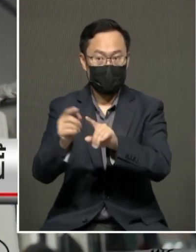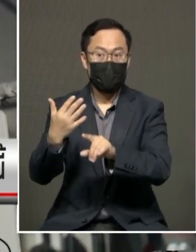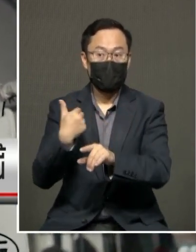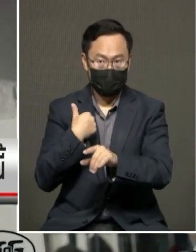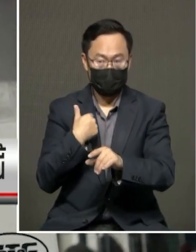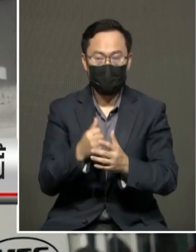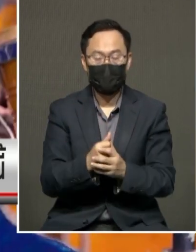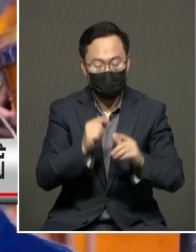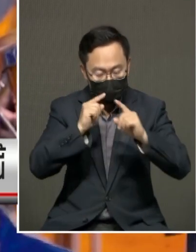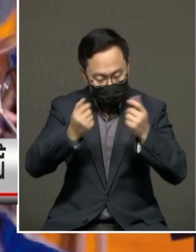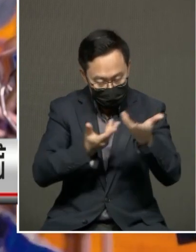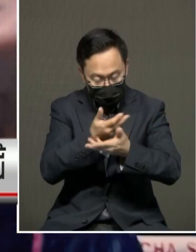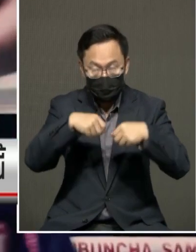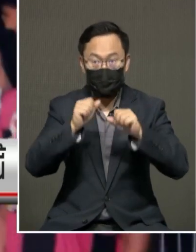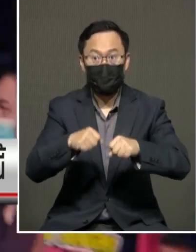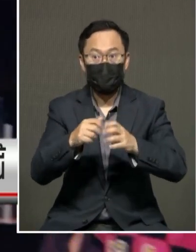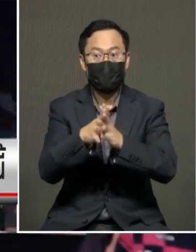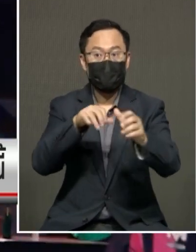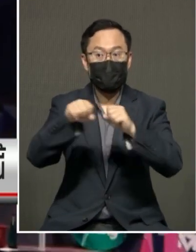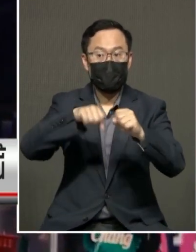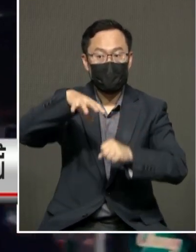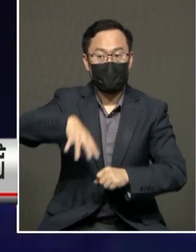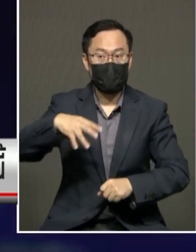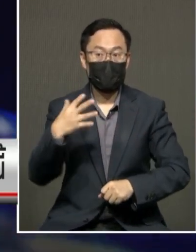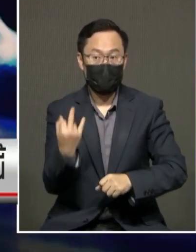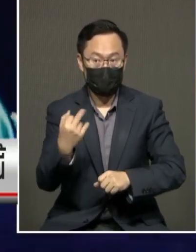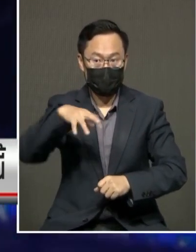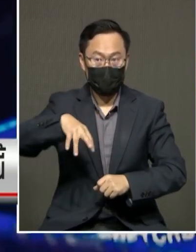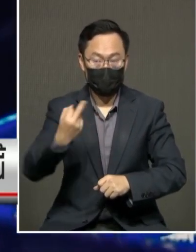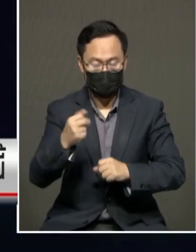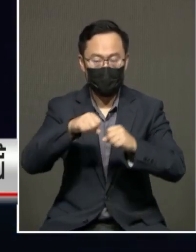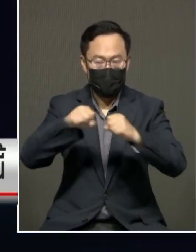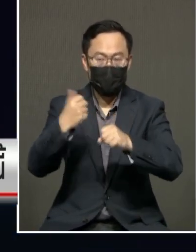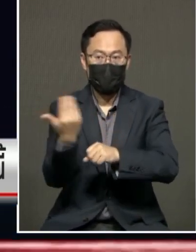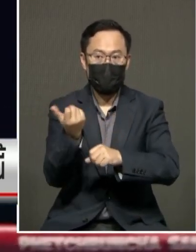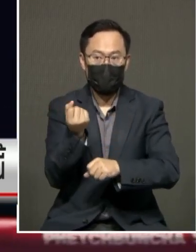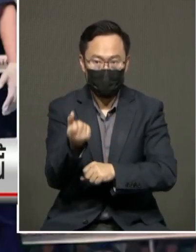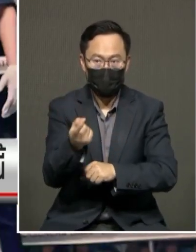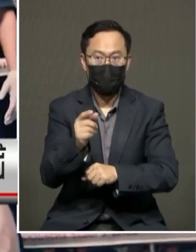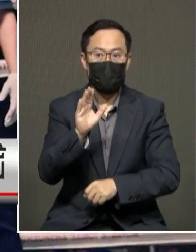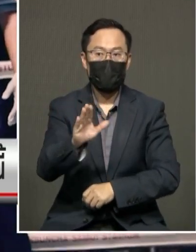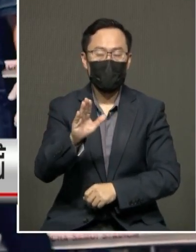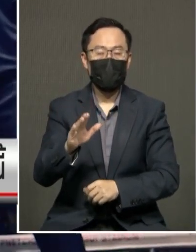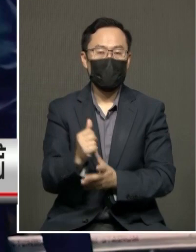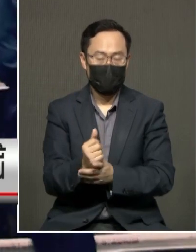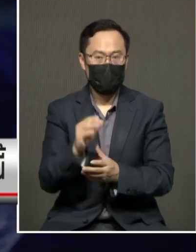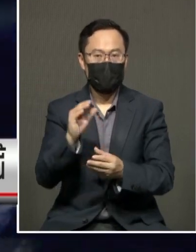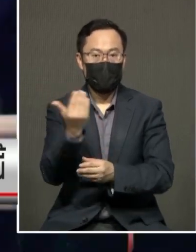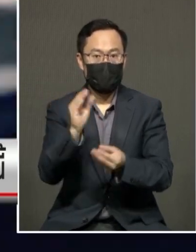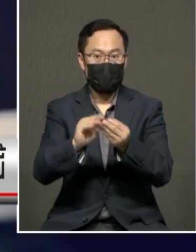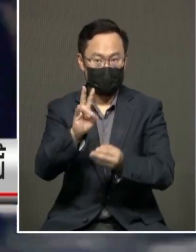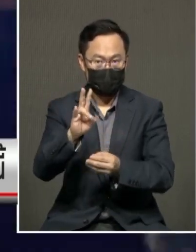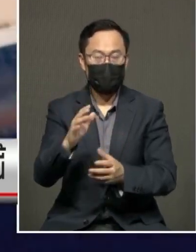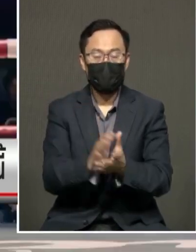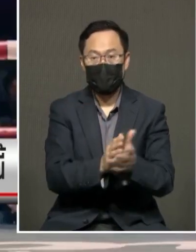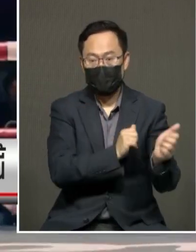กันให้ศึกรวมพลคนสมุยเป็นรายการมวยที่ถ่ายทอดสดประจำช่อง T-Sport 7ค่ะมีระยะเวลาการจัดทั้งสิ้น